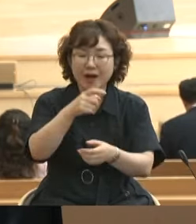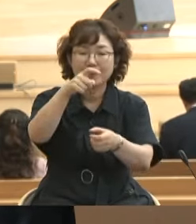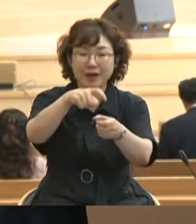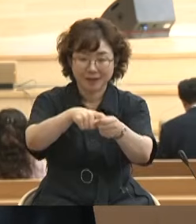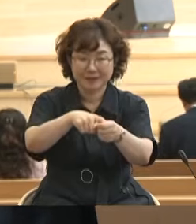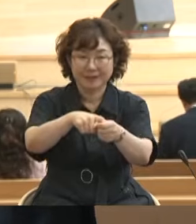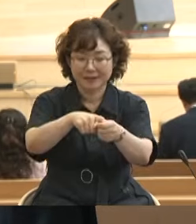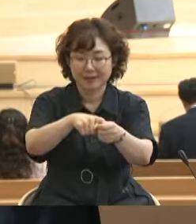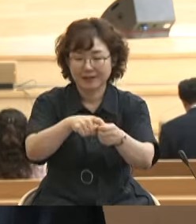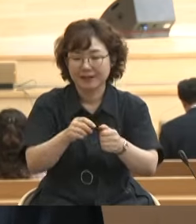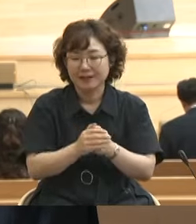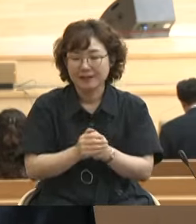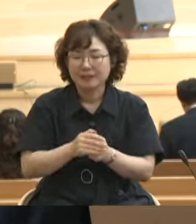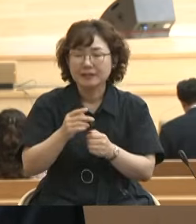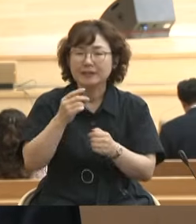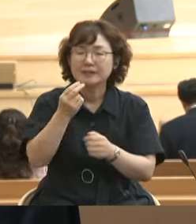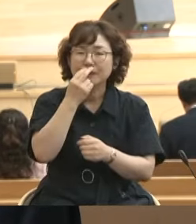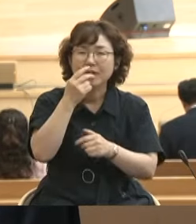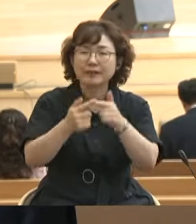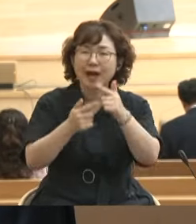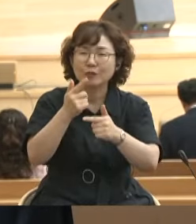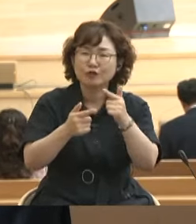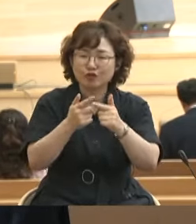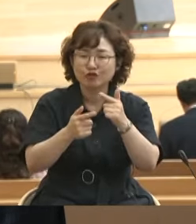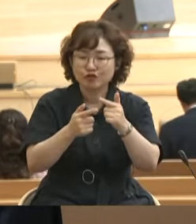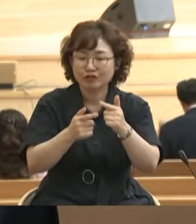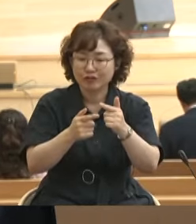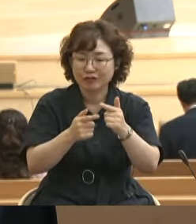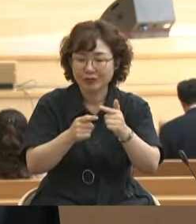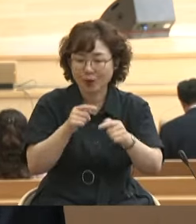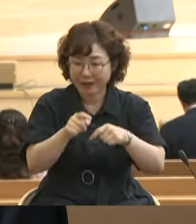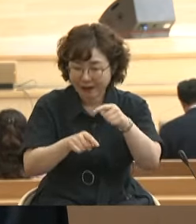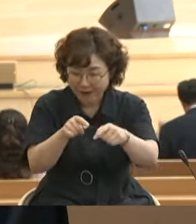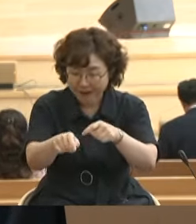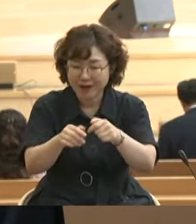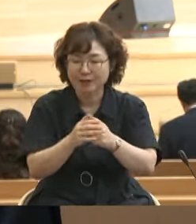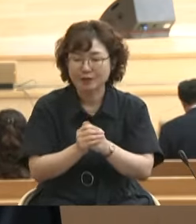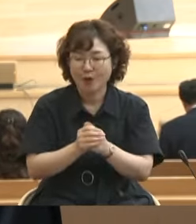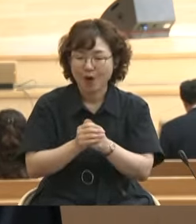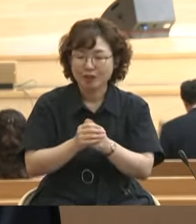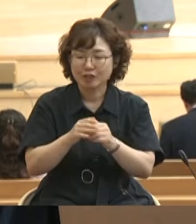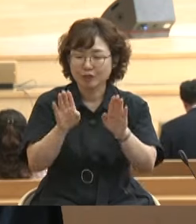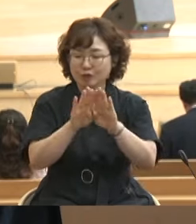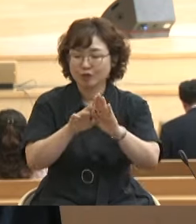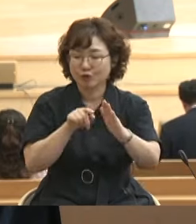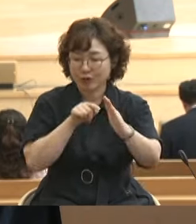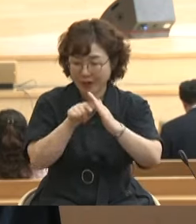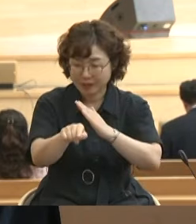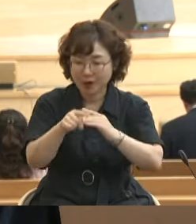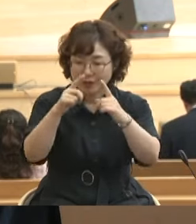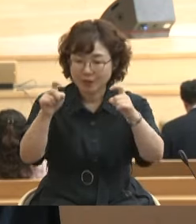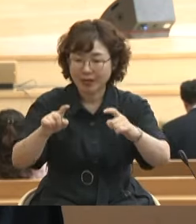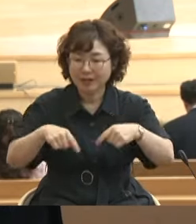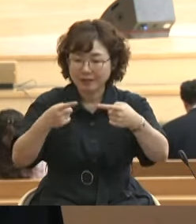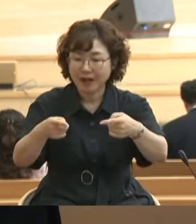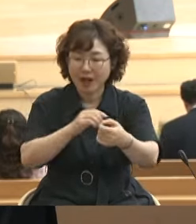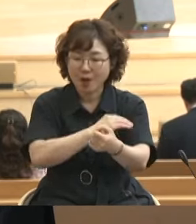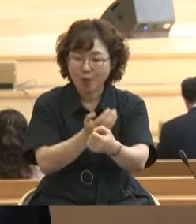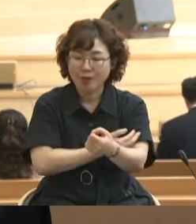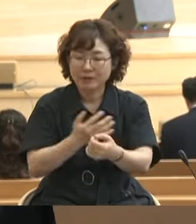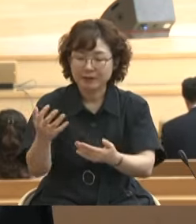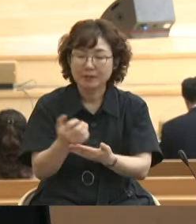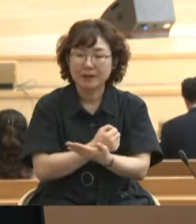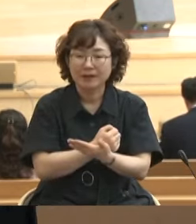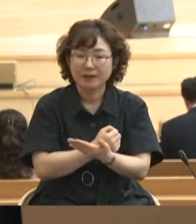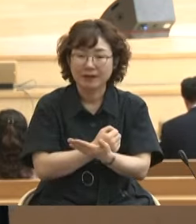아멘. 생명나무에 나아가 문들을 통하여서 이 생에 들어가는 자격이 얼마나 분명했으면 뭐라고